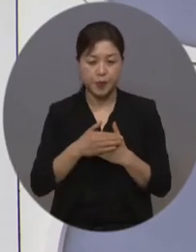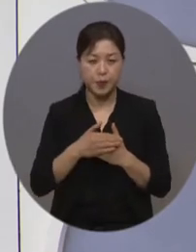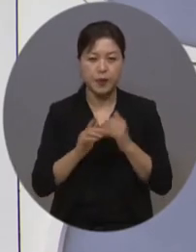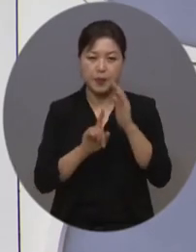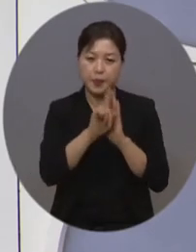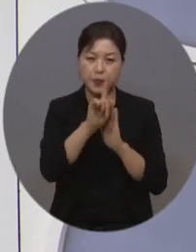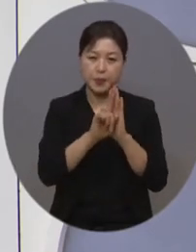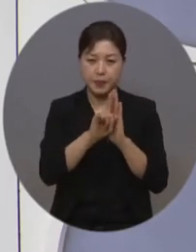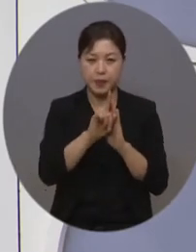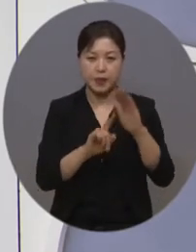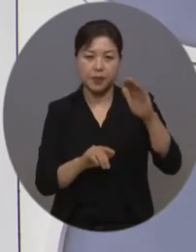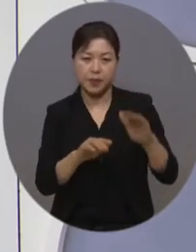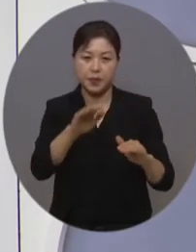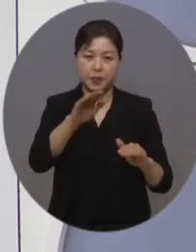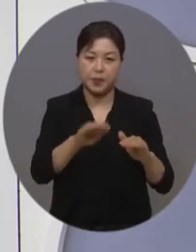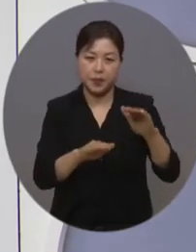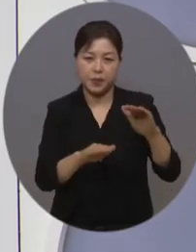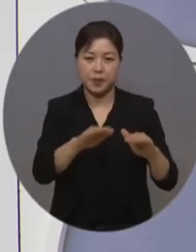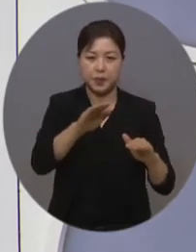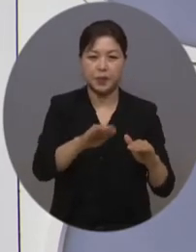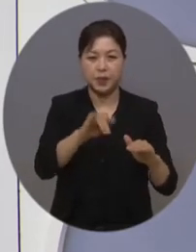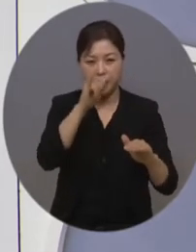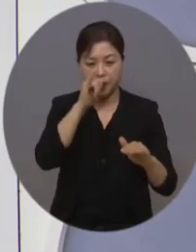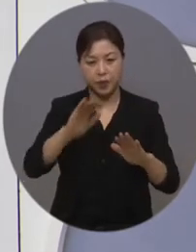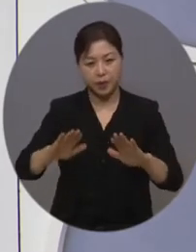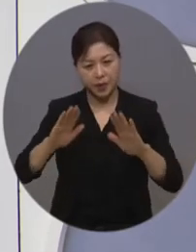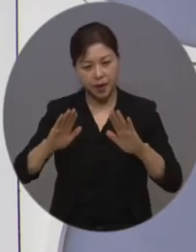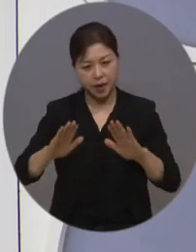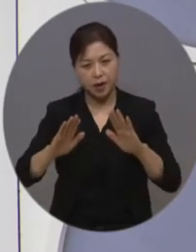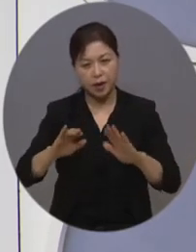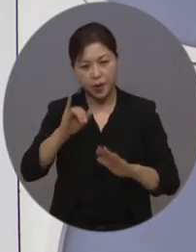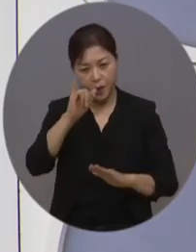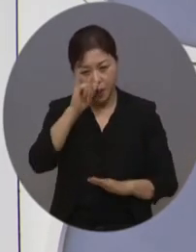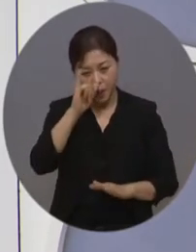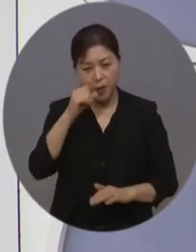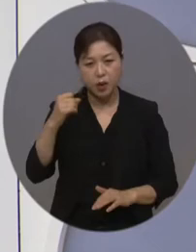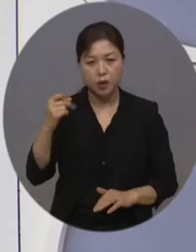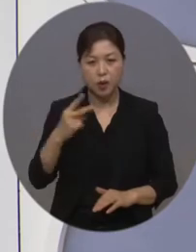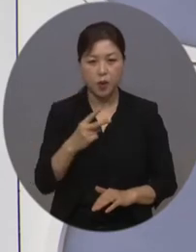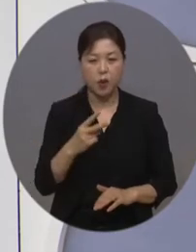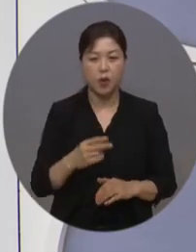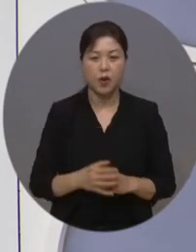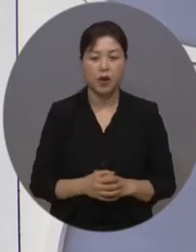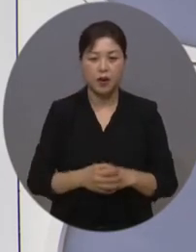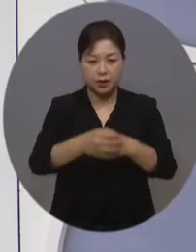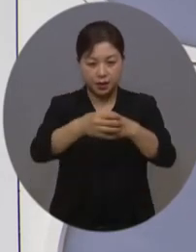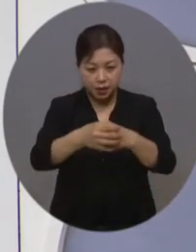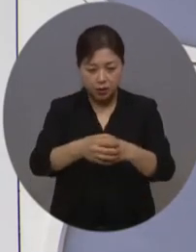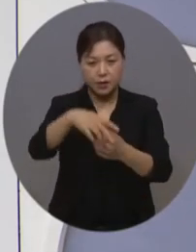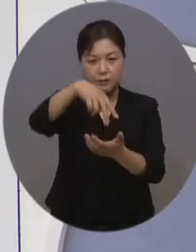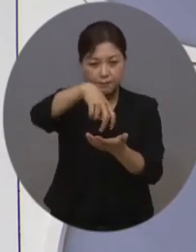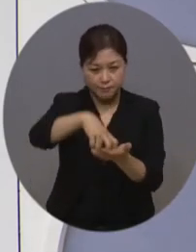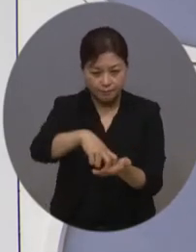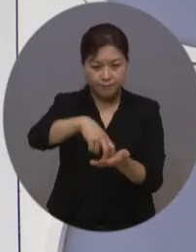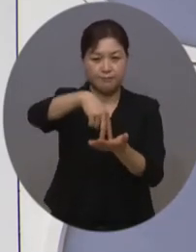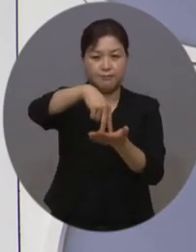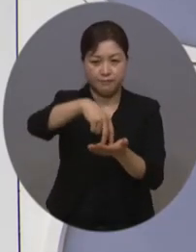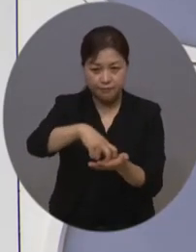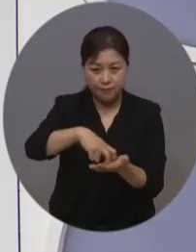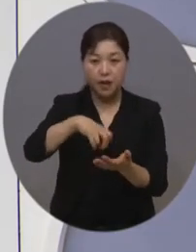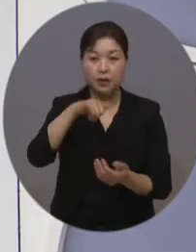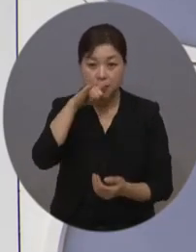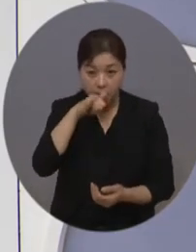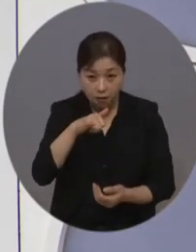하는 그런 기도도 있고 이 푸시업도 하고 그 다음에 또 이제 이 스쿼팅도 하고 이게 방